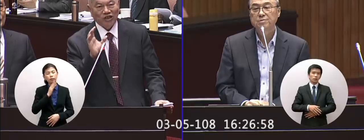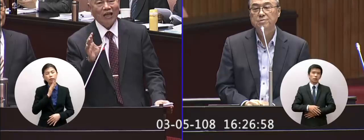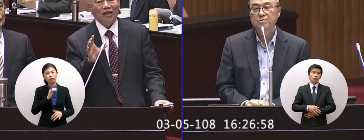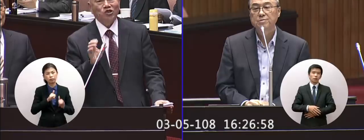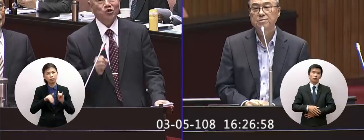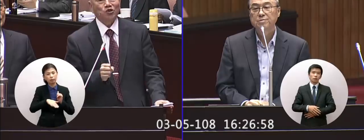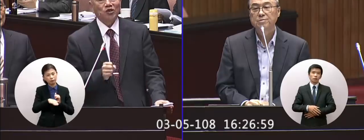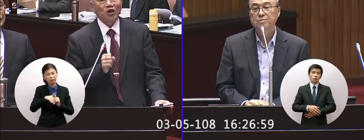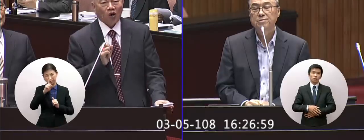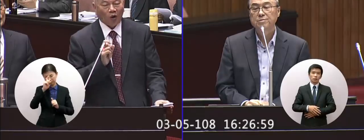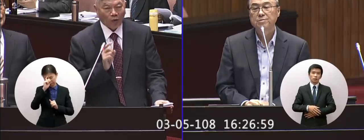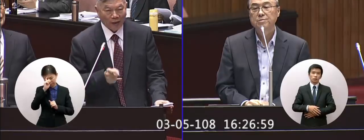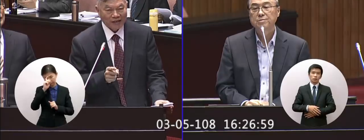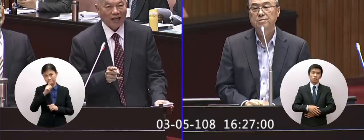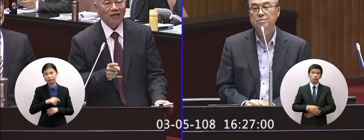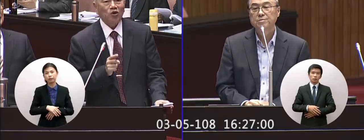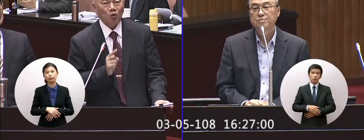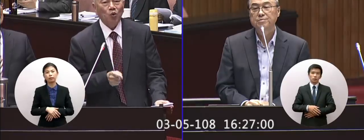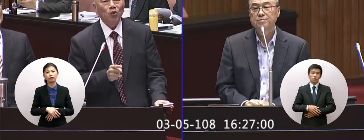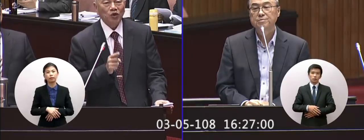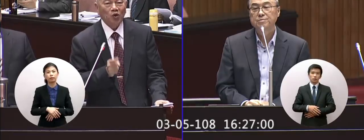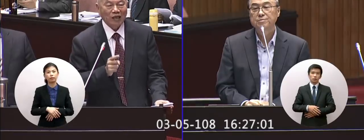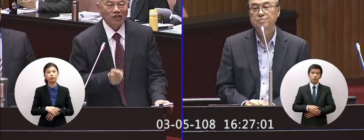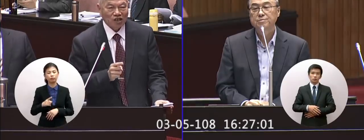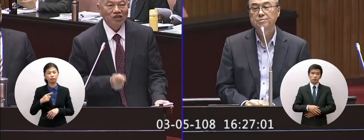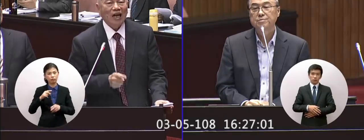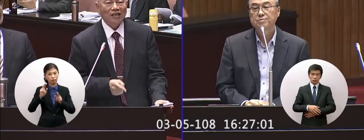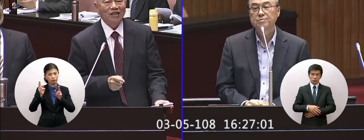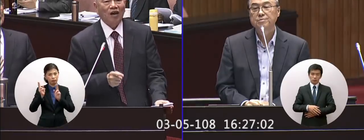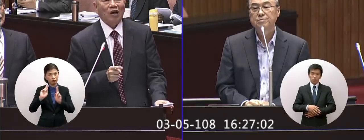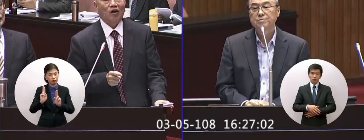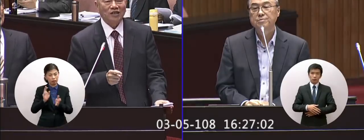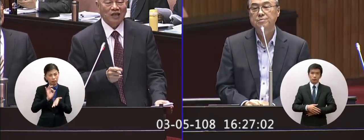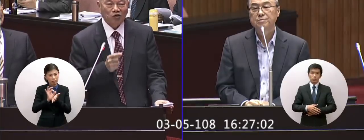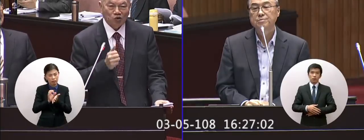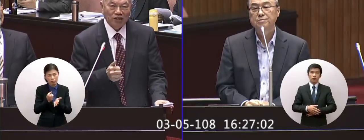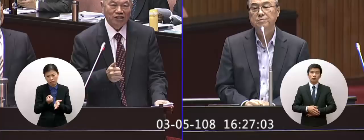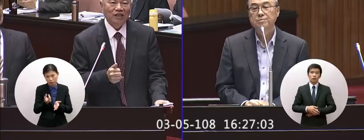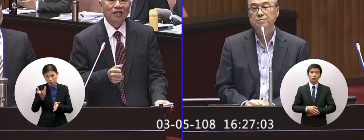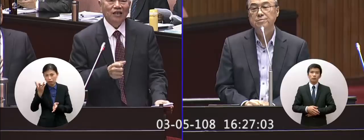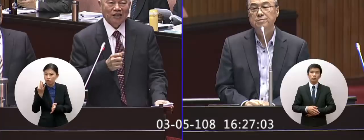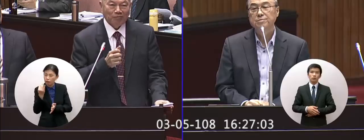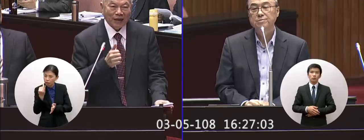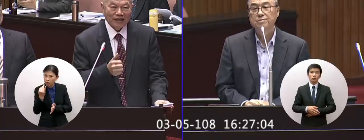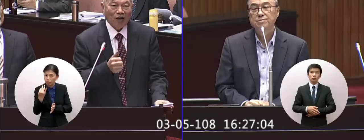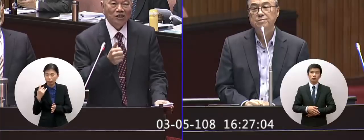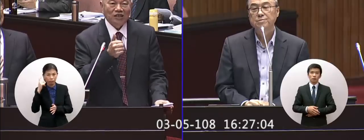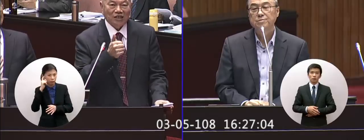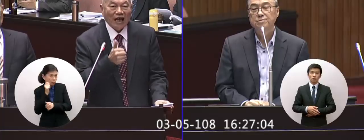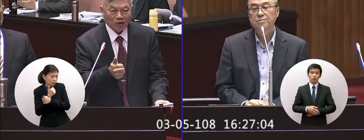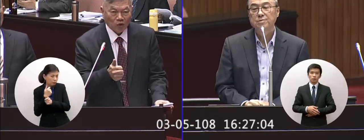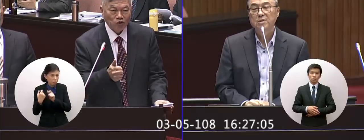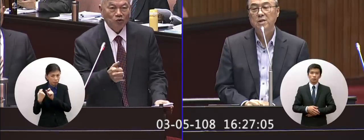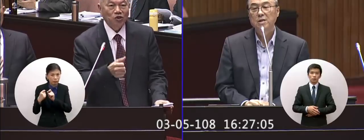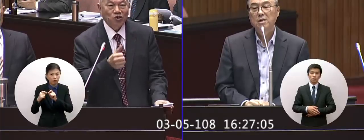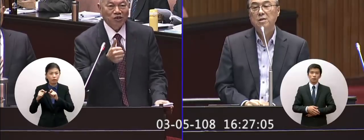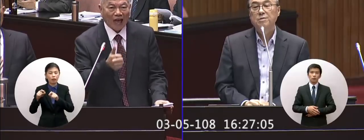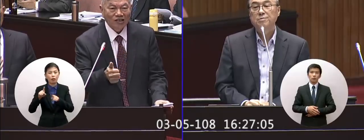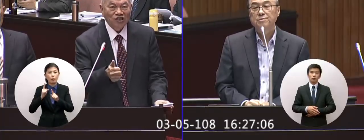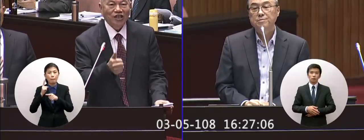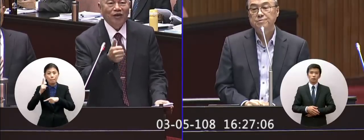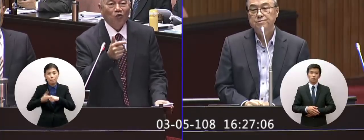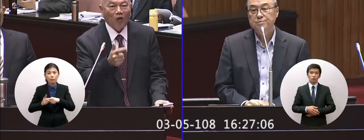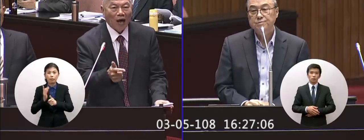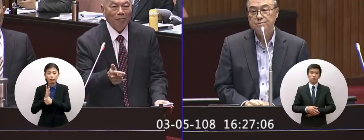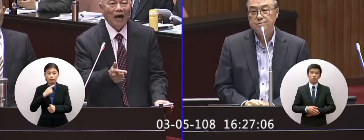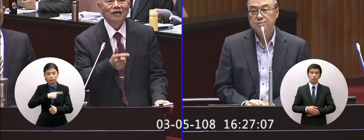会有期待就是。我们在估用电成长率，要考虑到最近半导体的大投资，就是